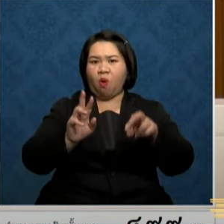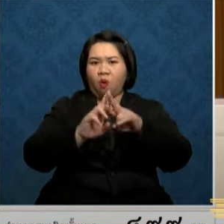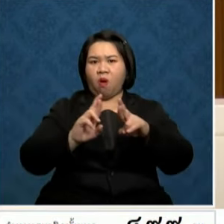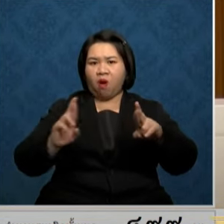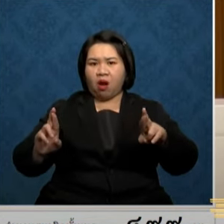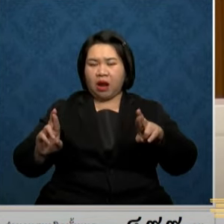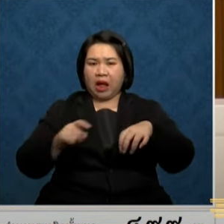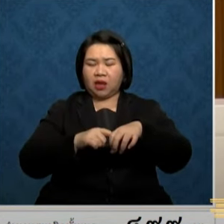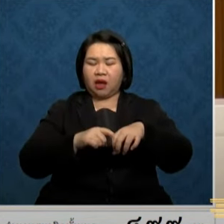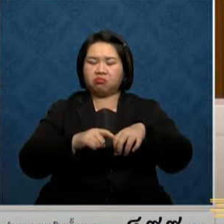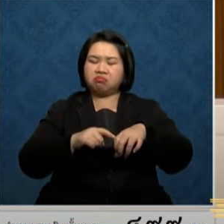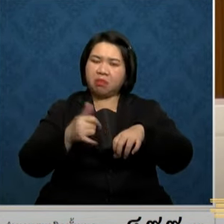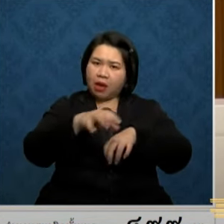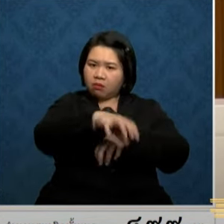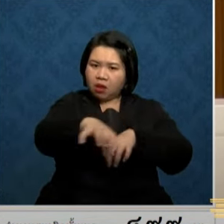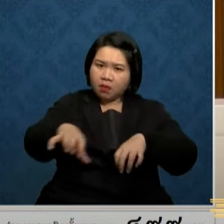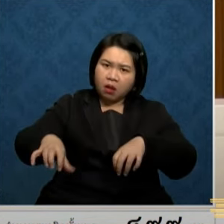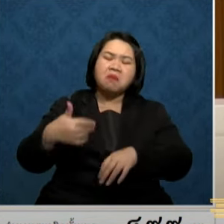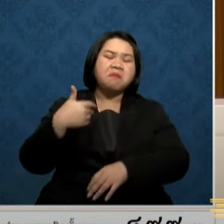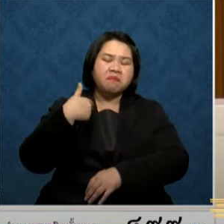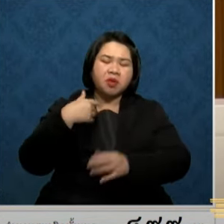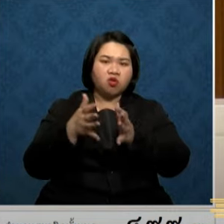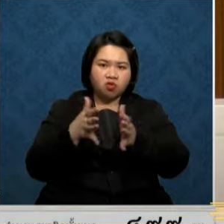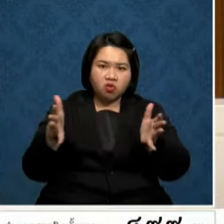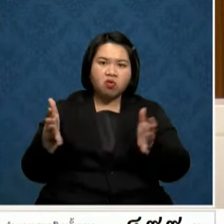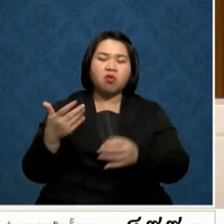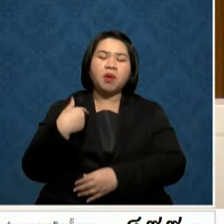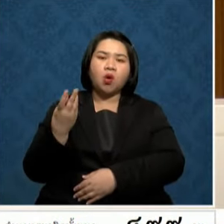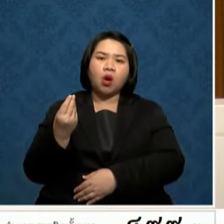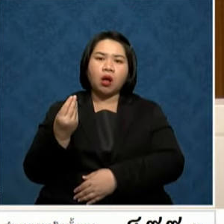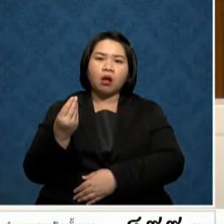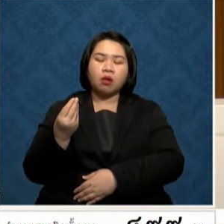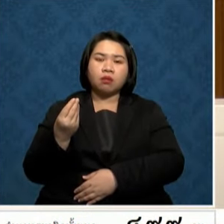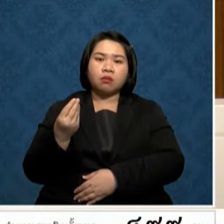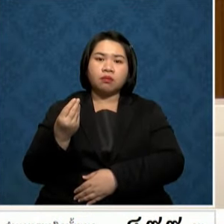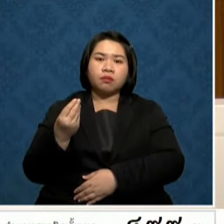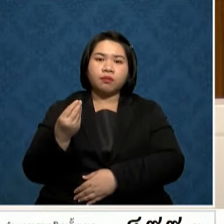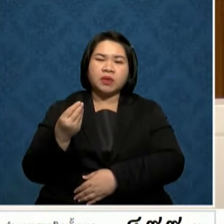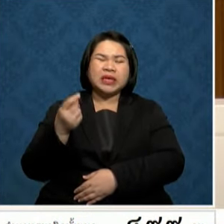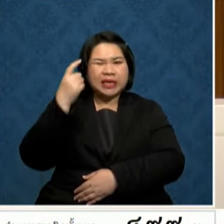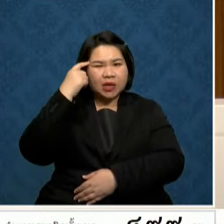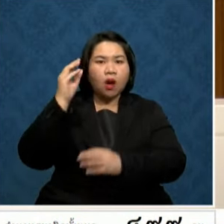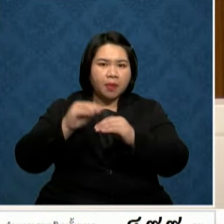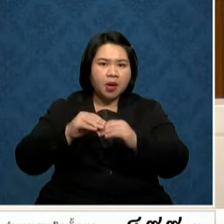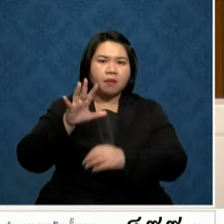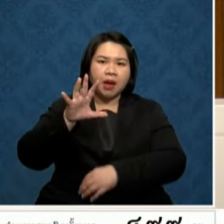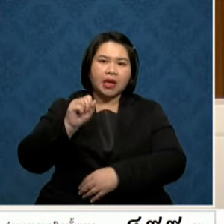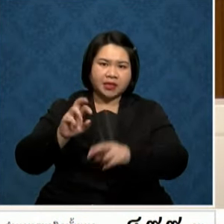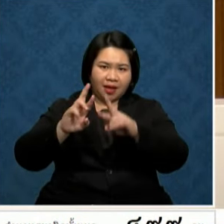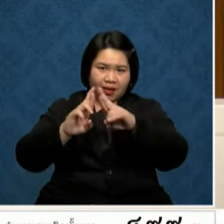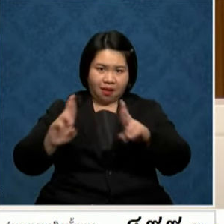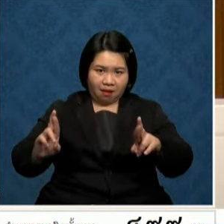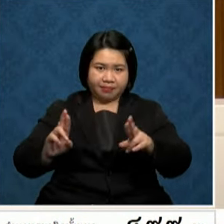้านห้างร้านหรอวาร้านสะดวกซ้อหออะไรก็ตามเนี่อีกไมต่ำกว่า 5 แสนร้านนะครับ